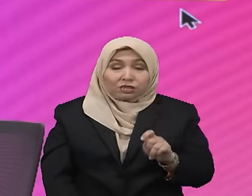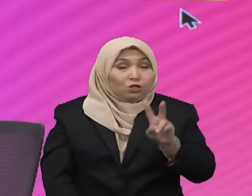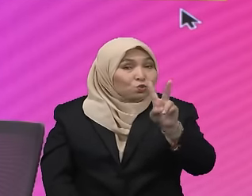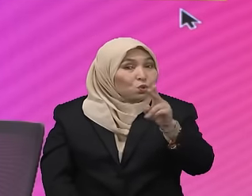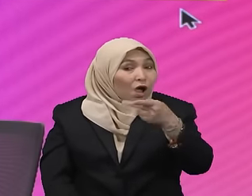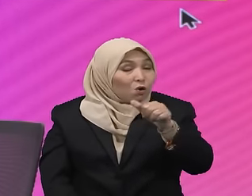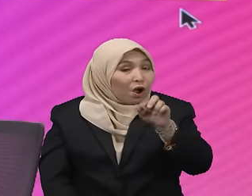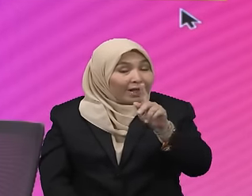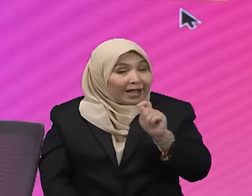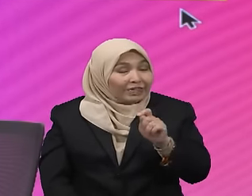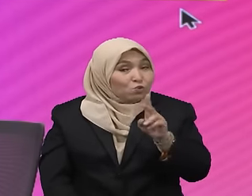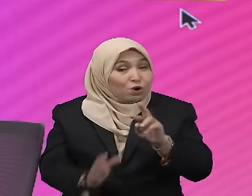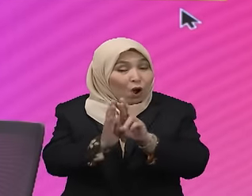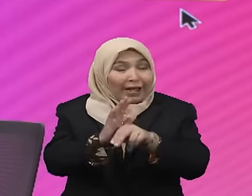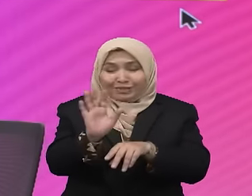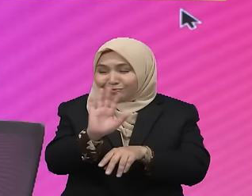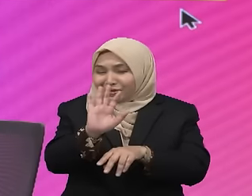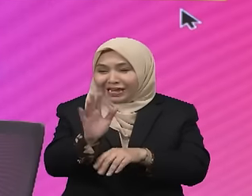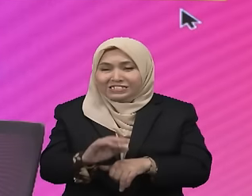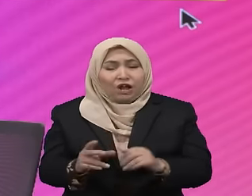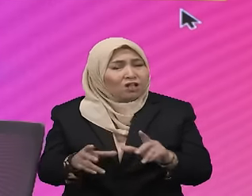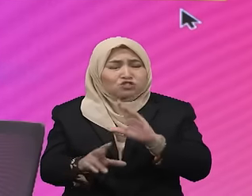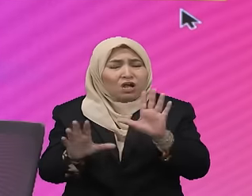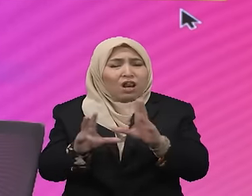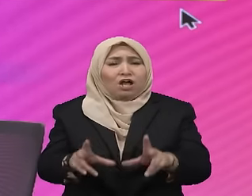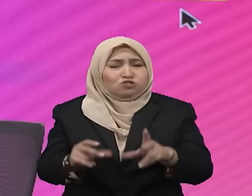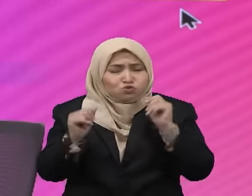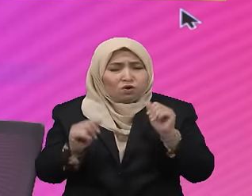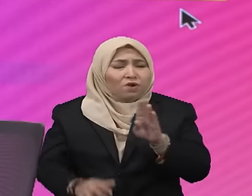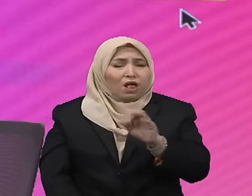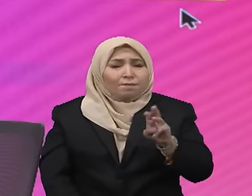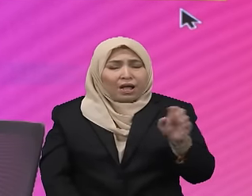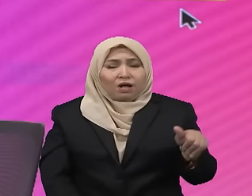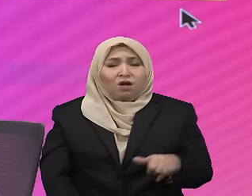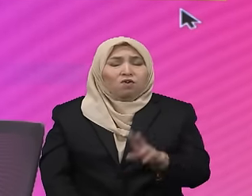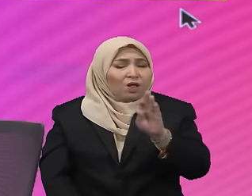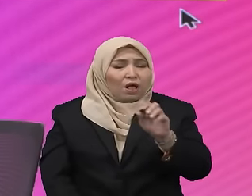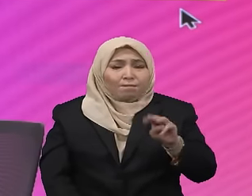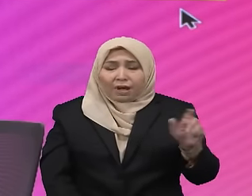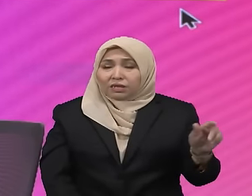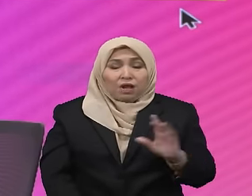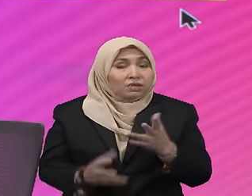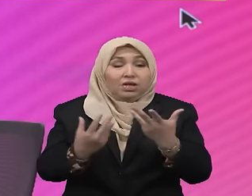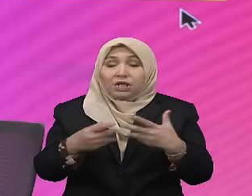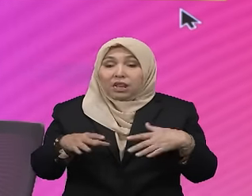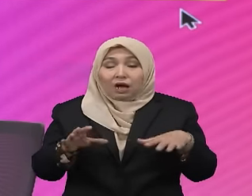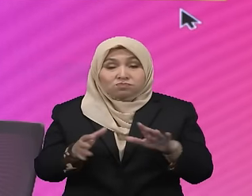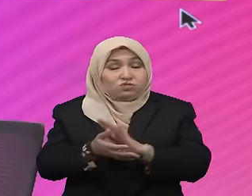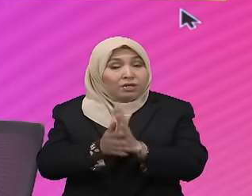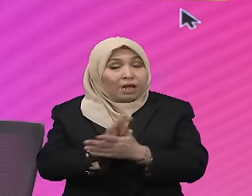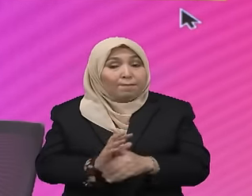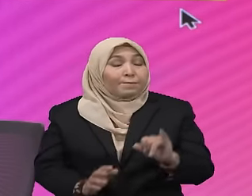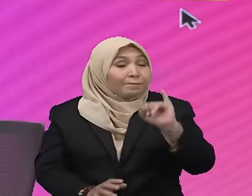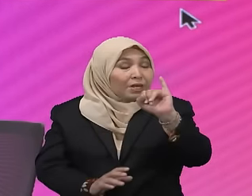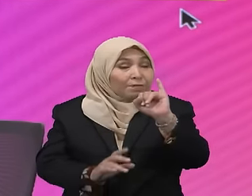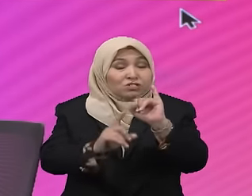ya. Okey. Dua harakat. Jangan laju. Jangan cepat baca tu. Falamma ra'al. Falamma tak ada hilang. Ha, kan? Mim yang